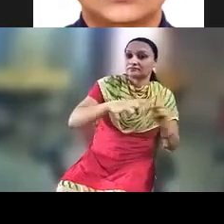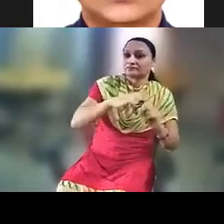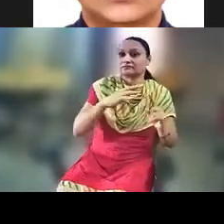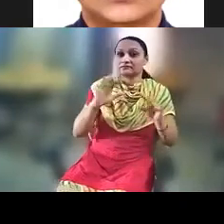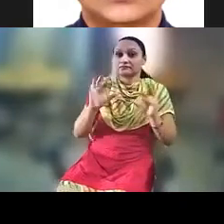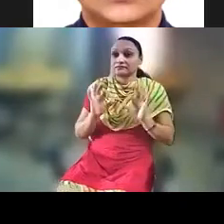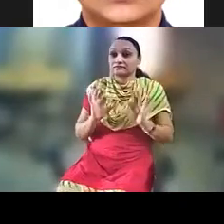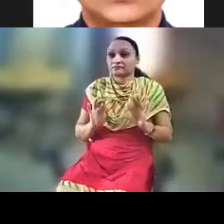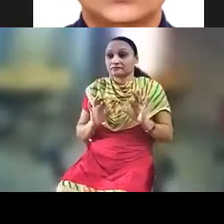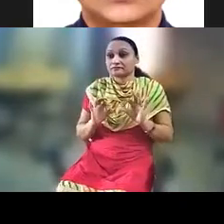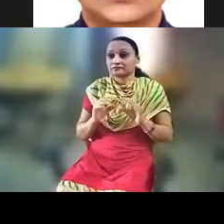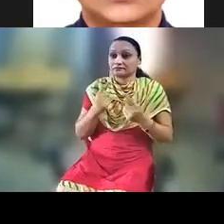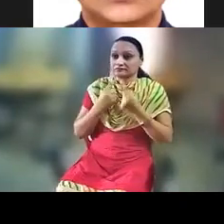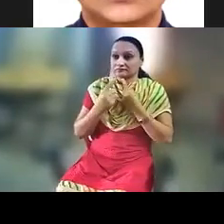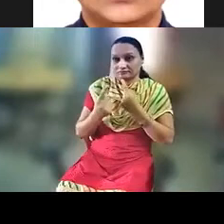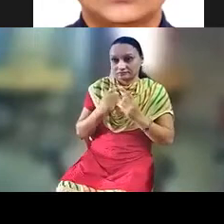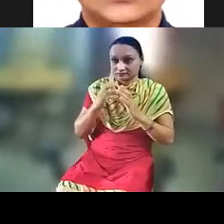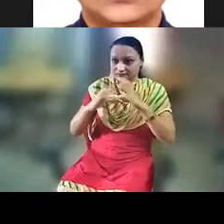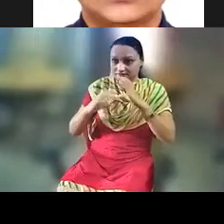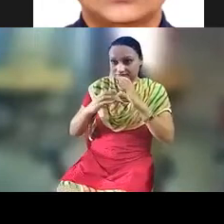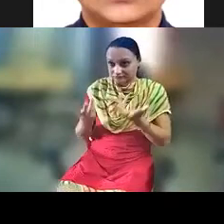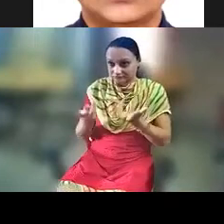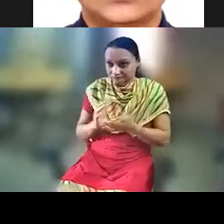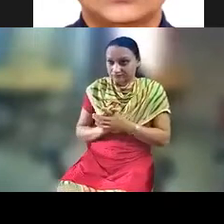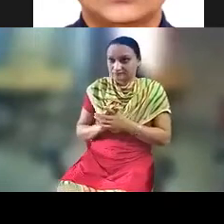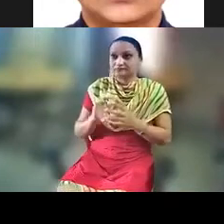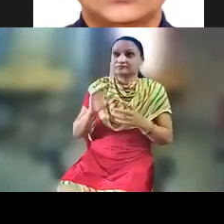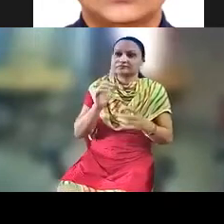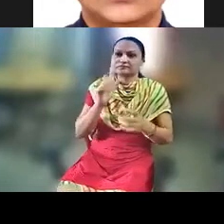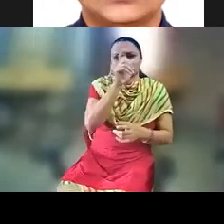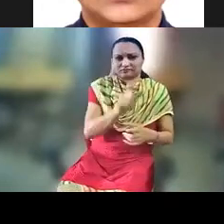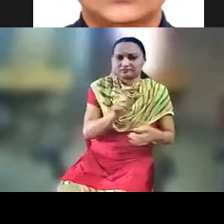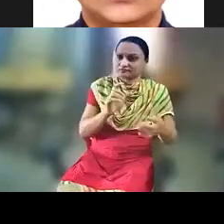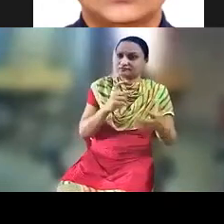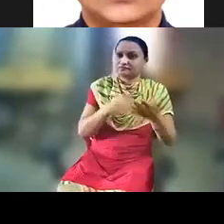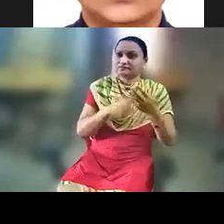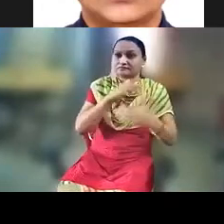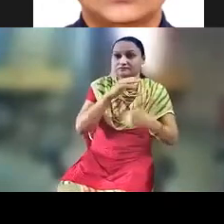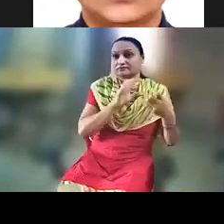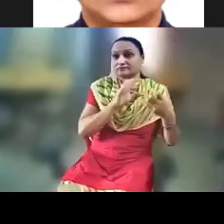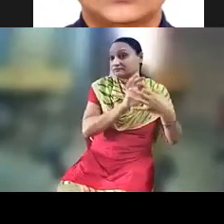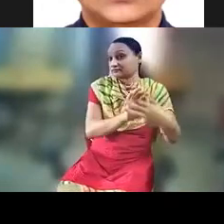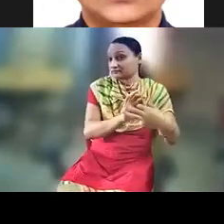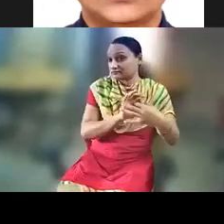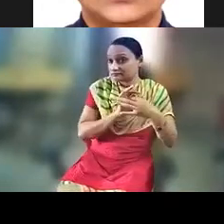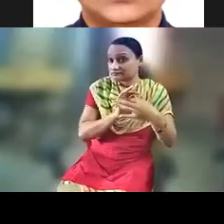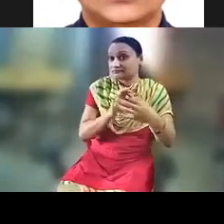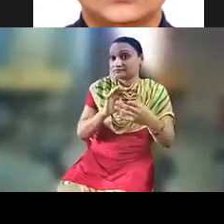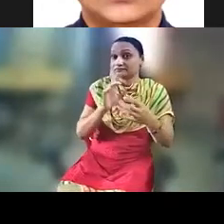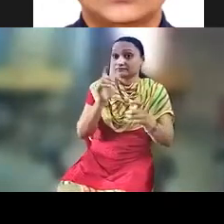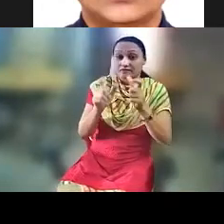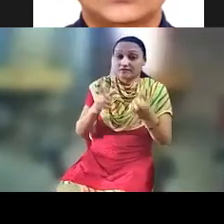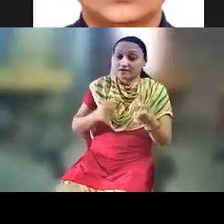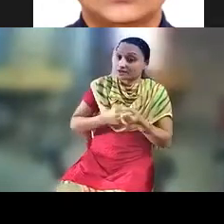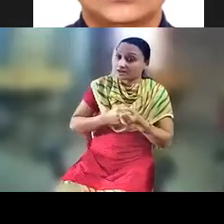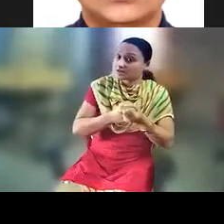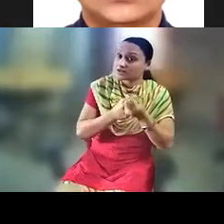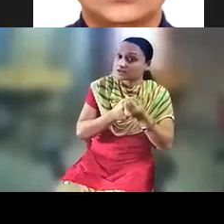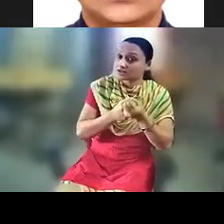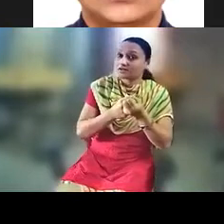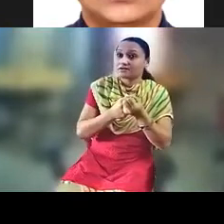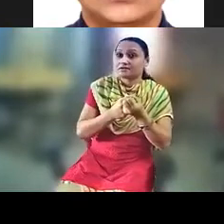कम्युनिकेट, डेवलप मीनिंगफुल रिलेशनशिप्स विद अदर्स एंड मेंटेन अ सपोर्ट नेटवर्क दैट हेल्प्स यू ओवरकम